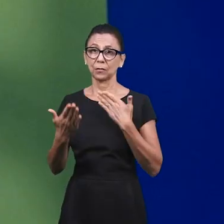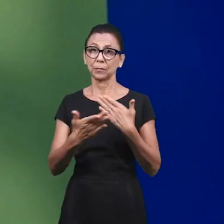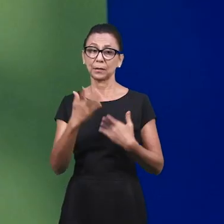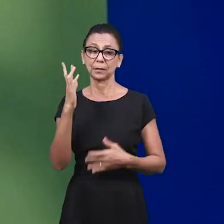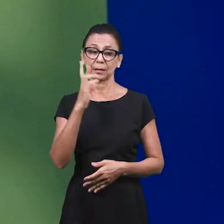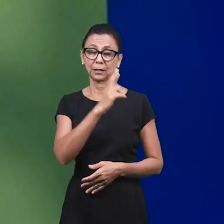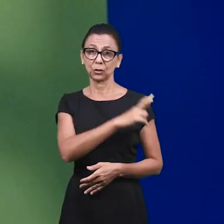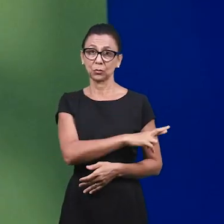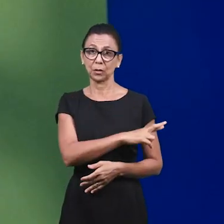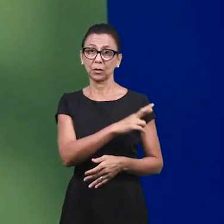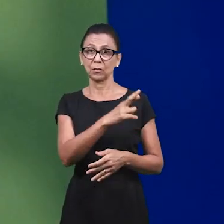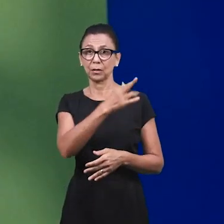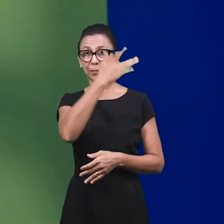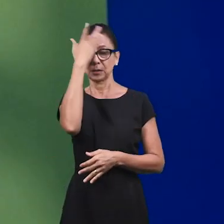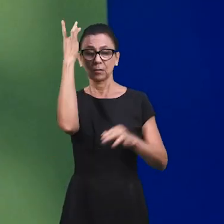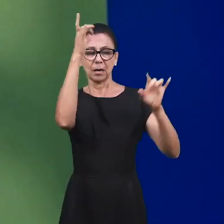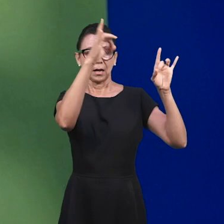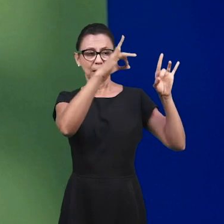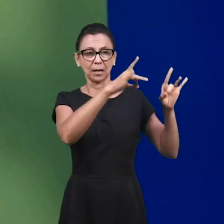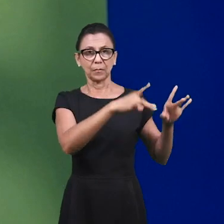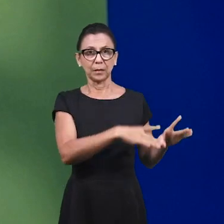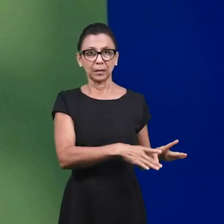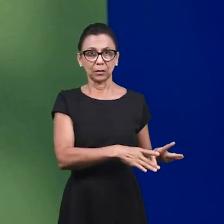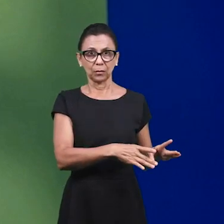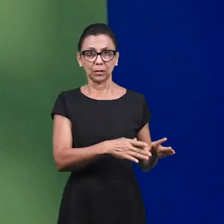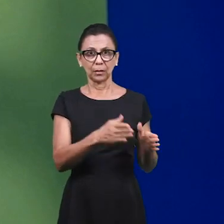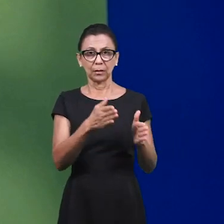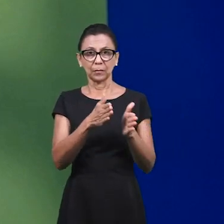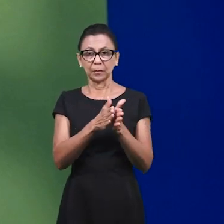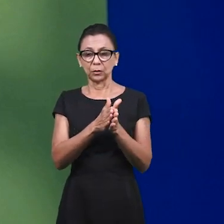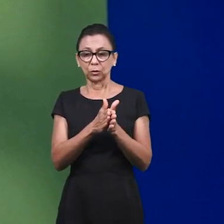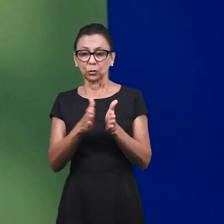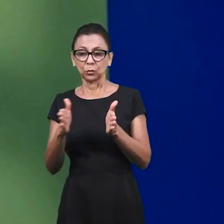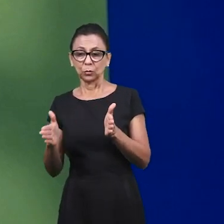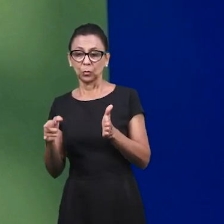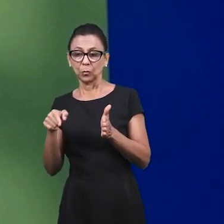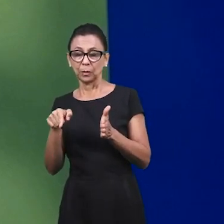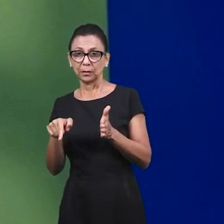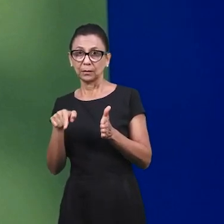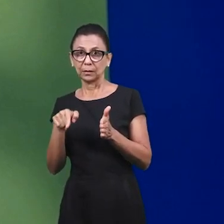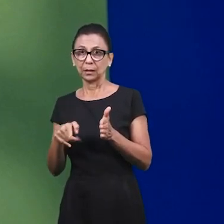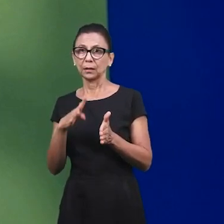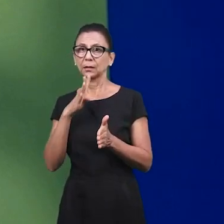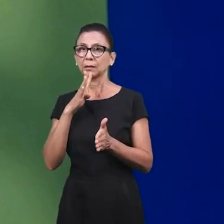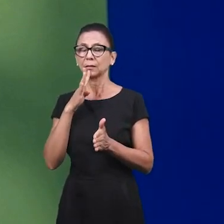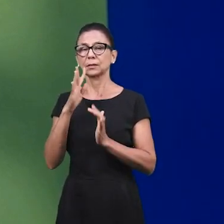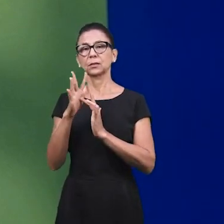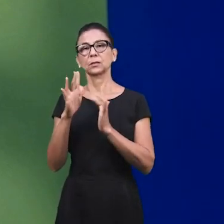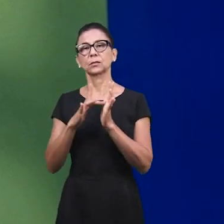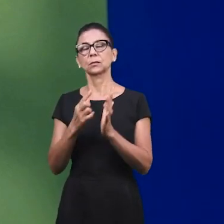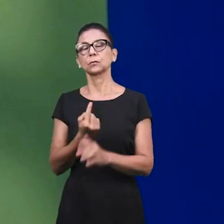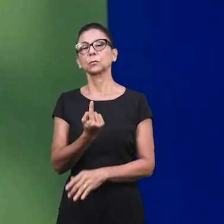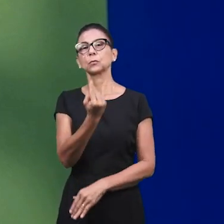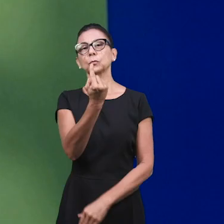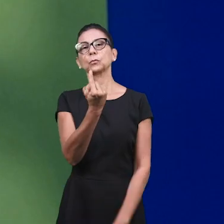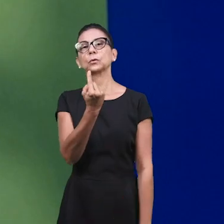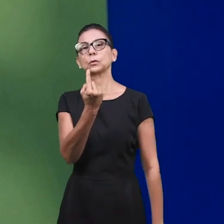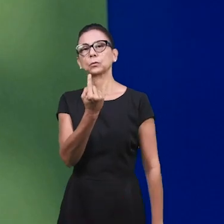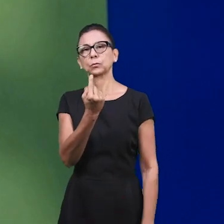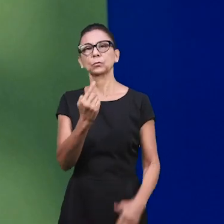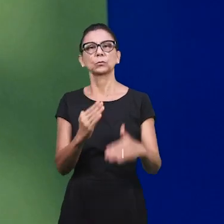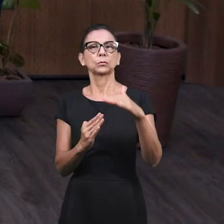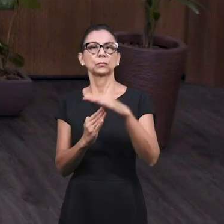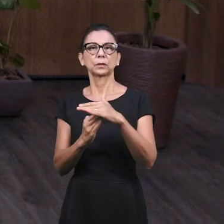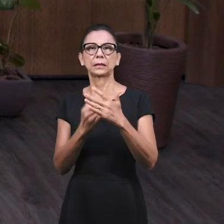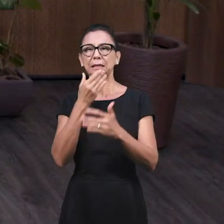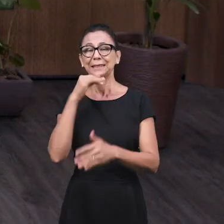Quand il commence, il connaît et accepte le Seigneur Jésus comme le seul et suffisant sauveur.